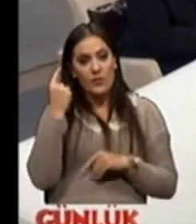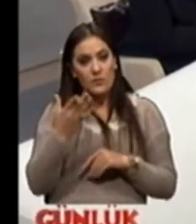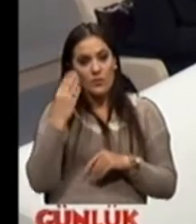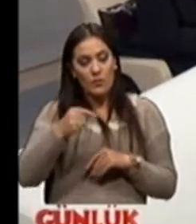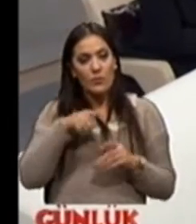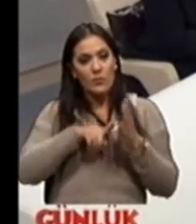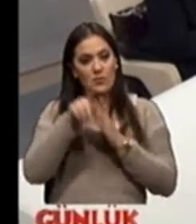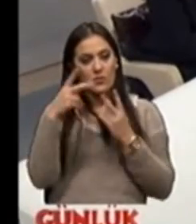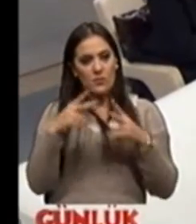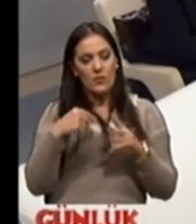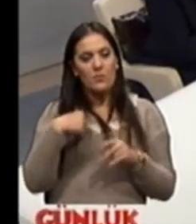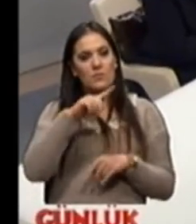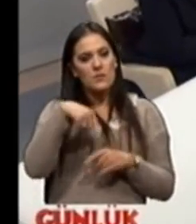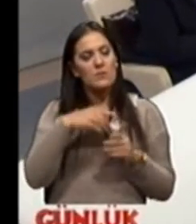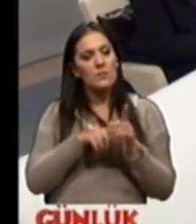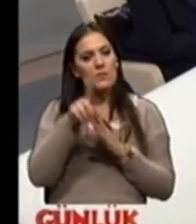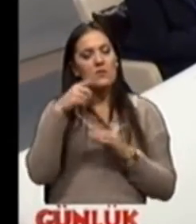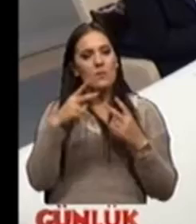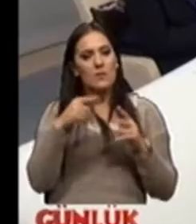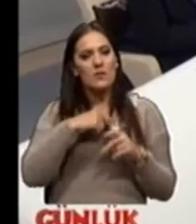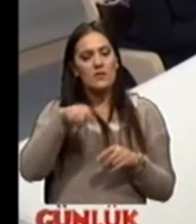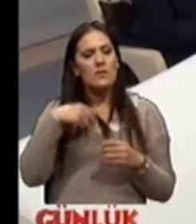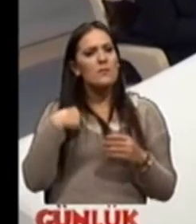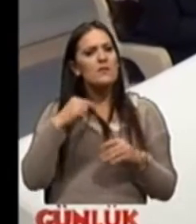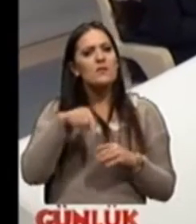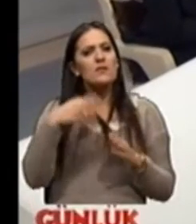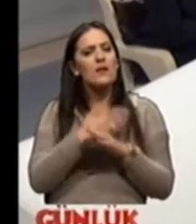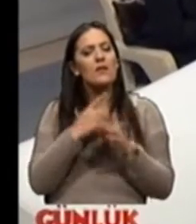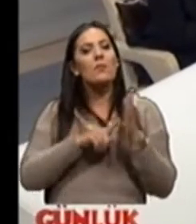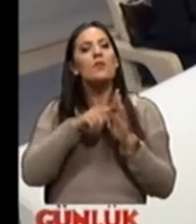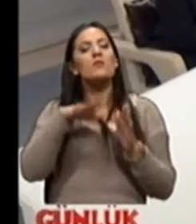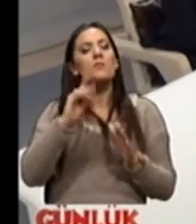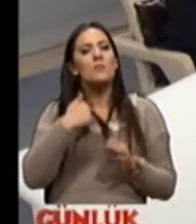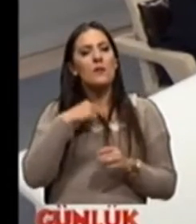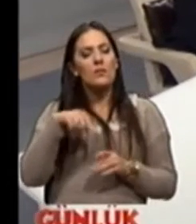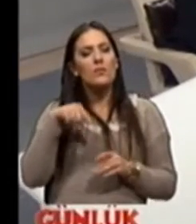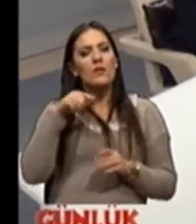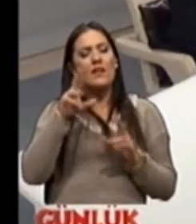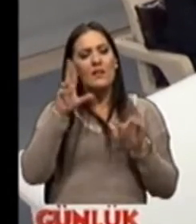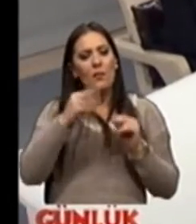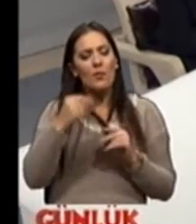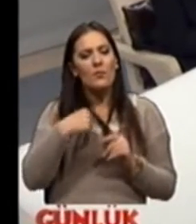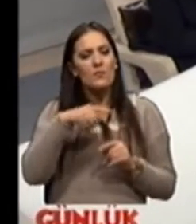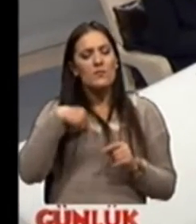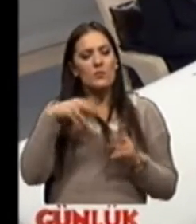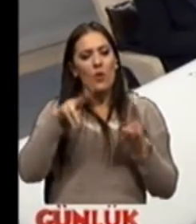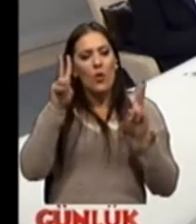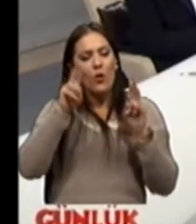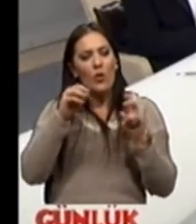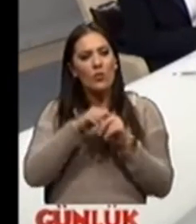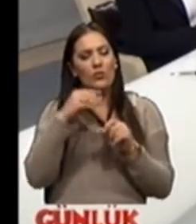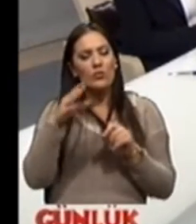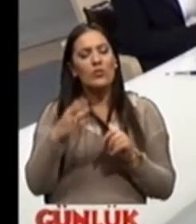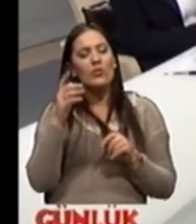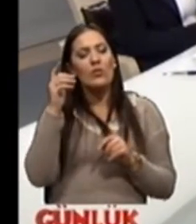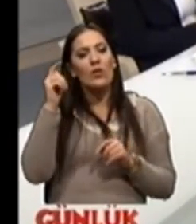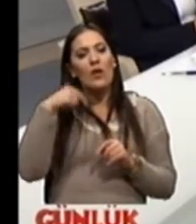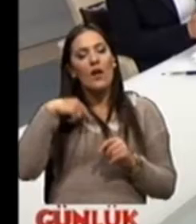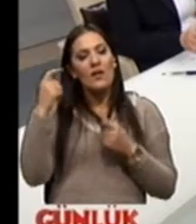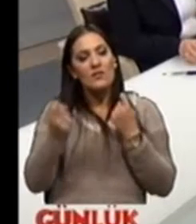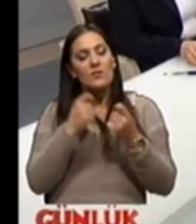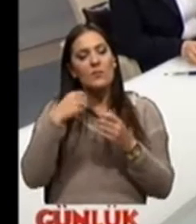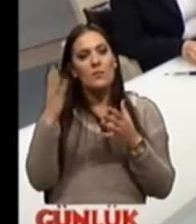de başarabiliriz. Biz neden başarmayalım? Yani tamamen bizim bu konuya eğilmemize bağlı. Enteresan önlemler almışlardı. Aslında